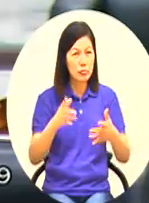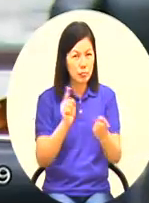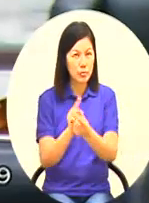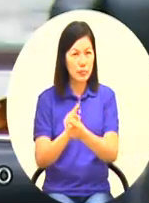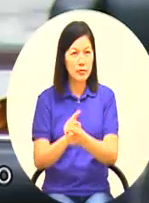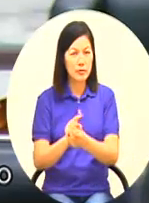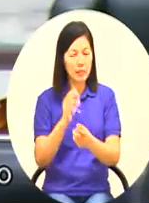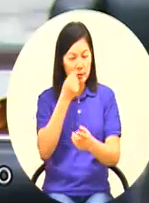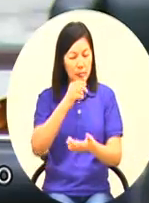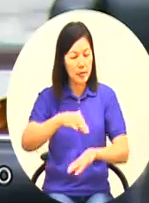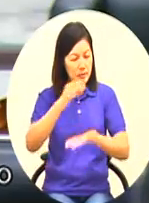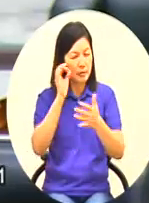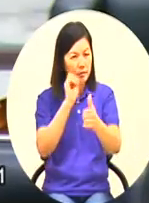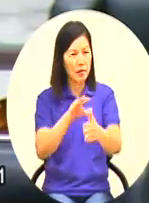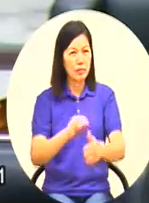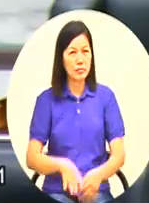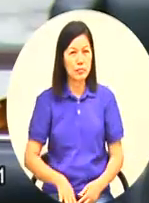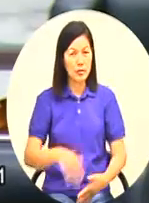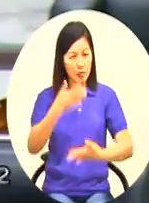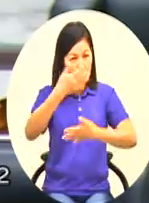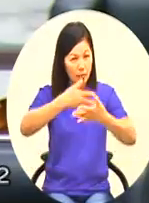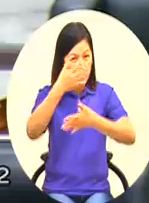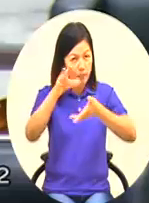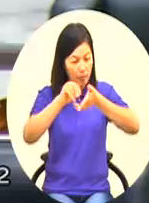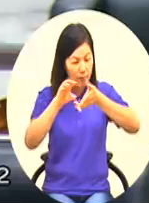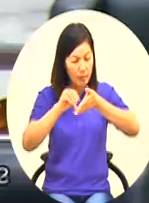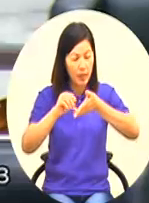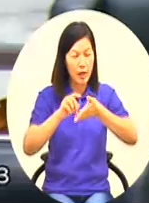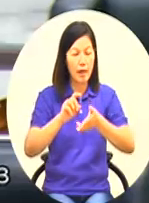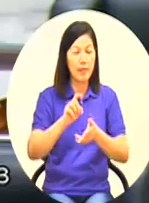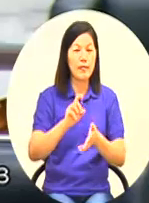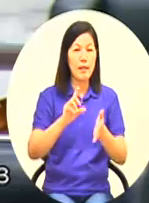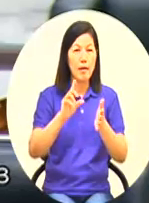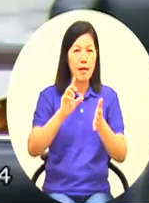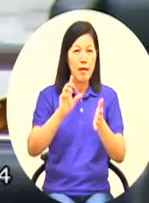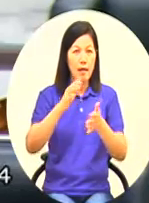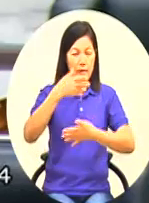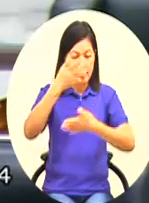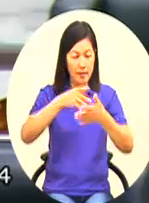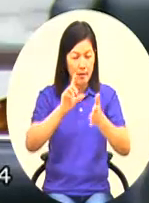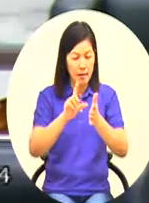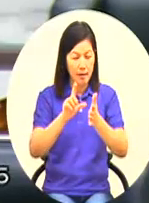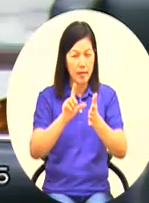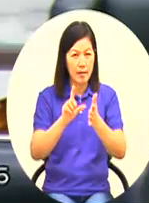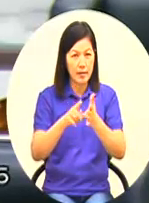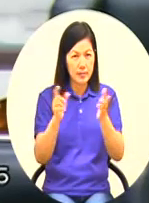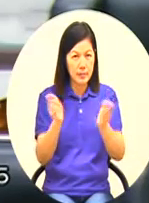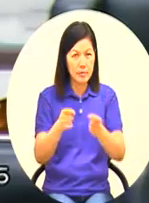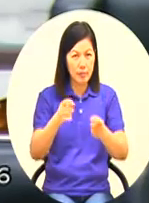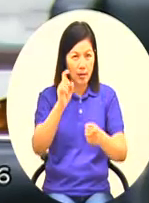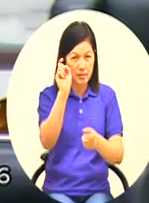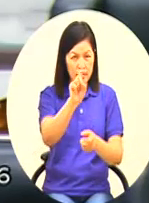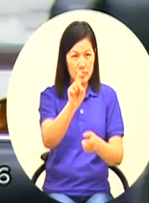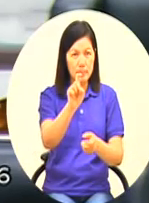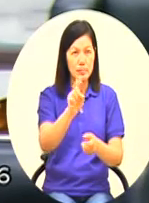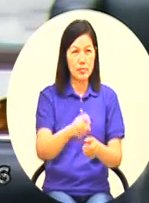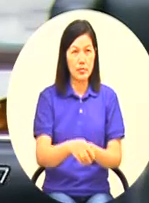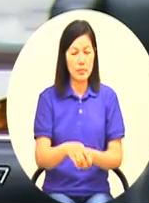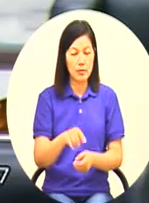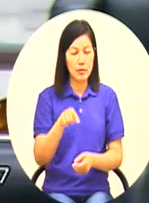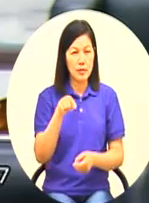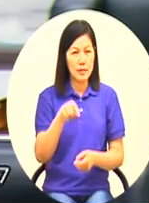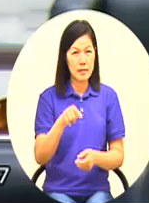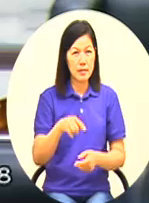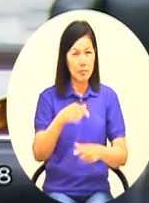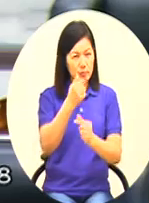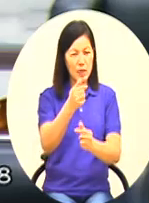来特论。那我们拍的这十部微电影都非常的好，那纵使不是非常的完